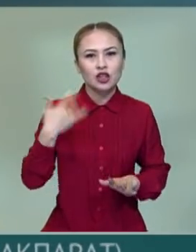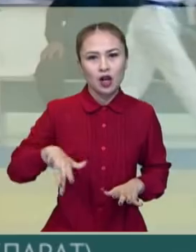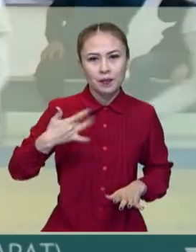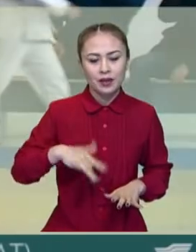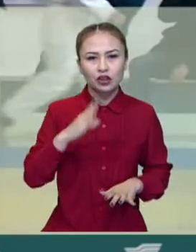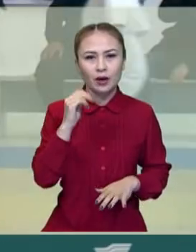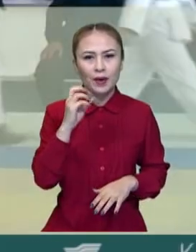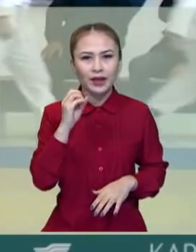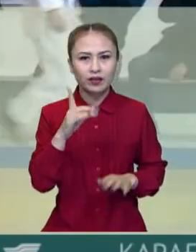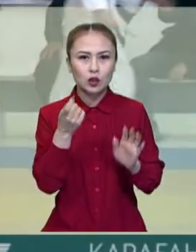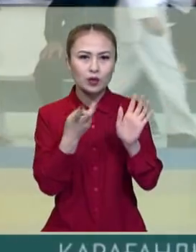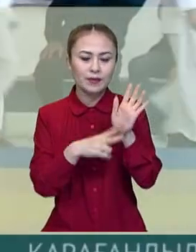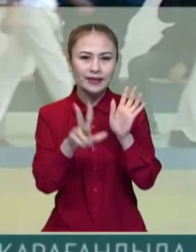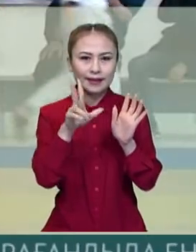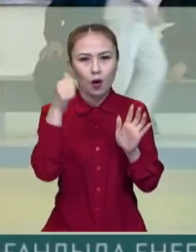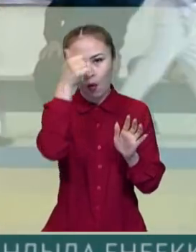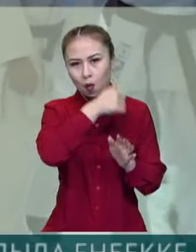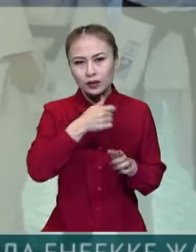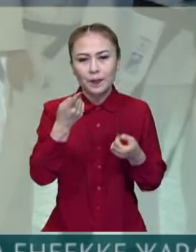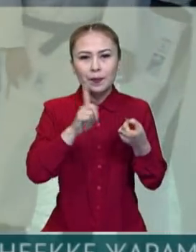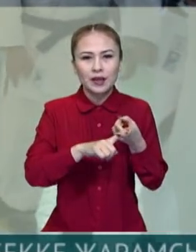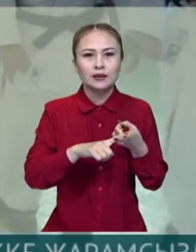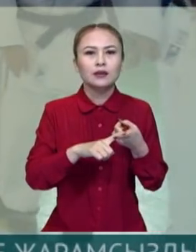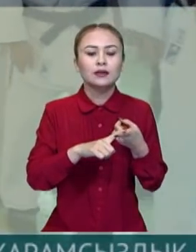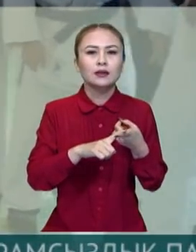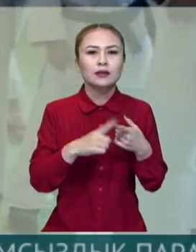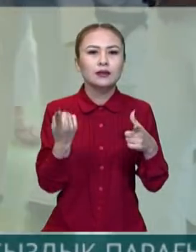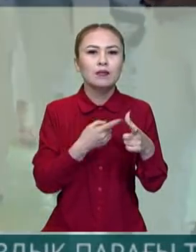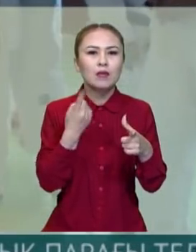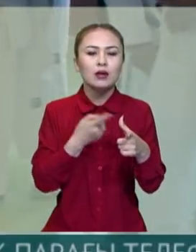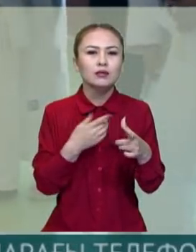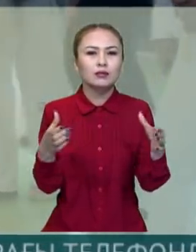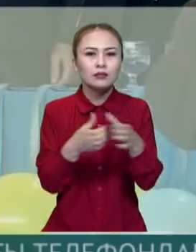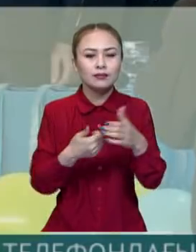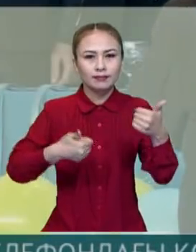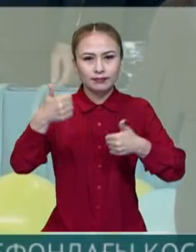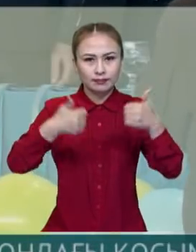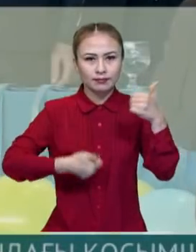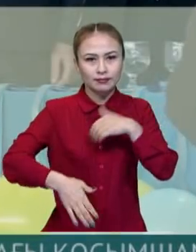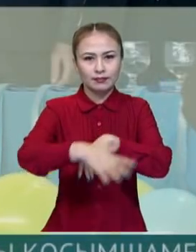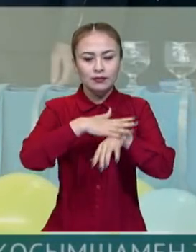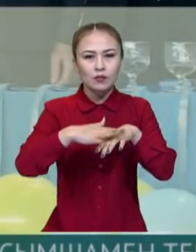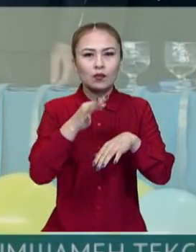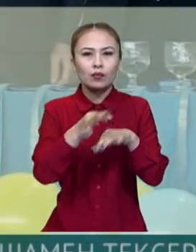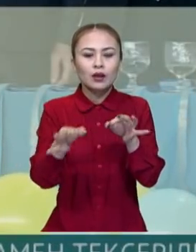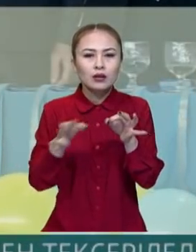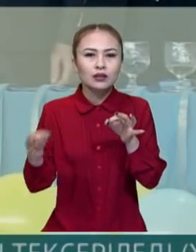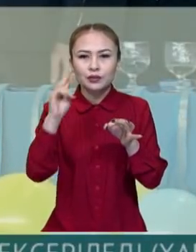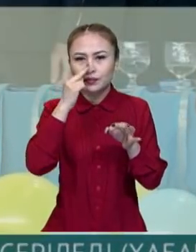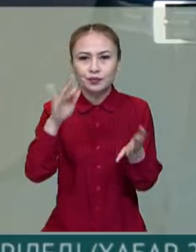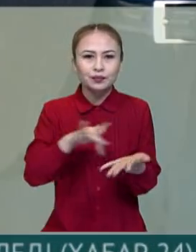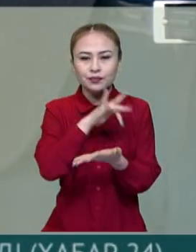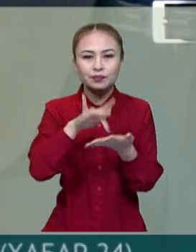Жамбыл Жабаевтың 173 жылдығына орай басталған Бозгілемдегі балуандар бәсекесіне еліміздің бірнеше облысы мен